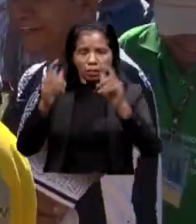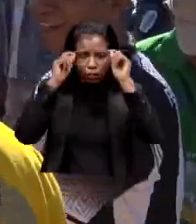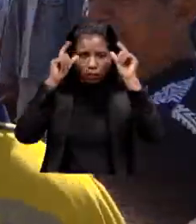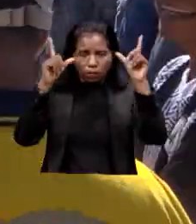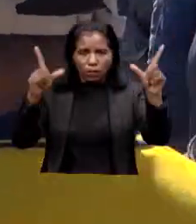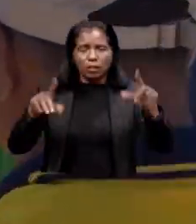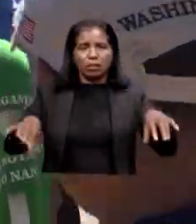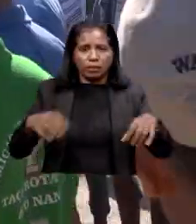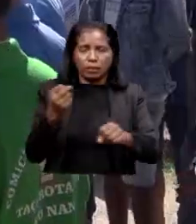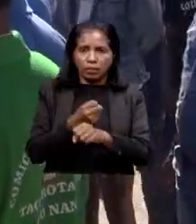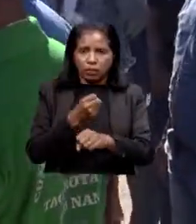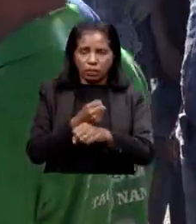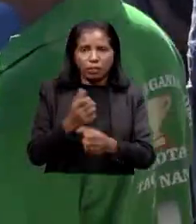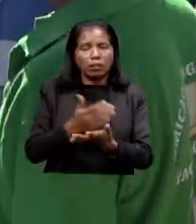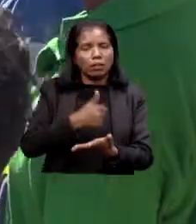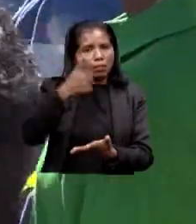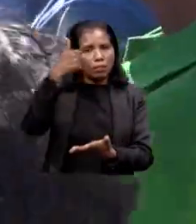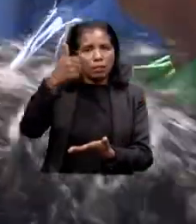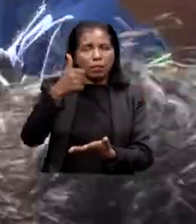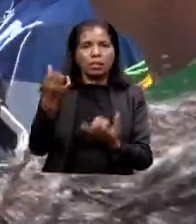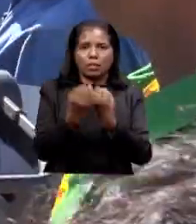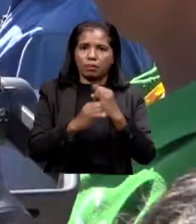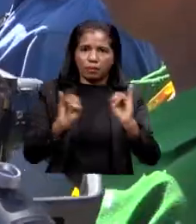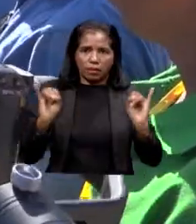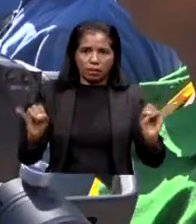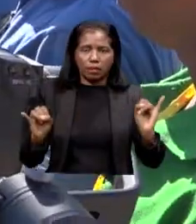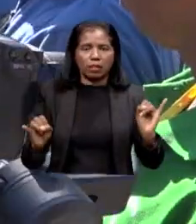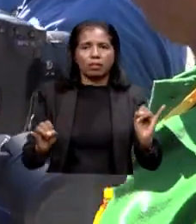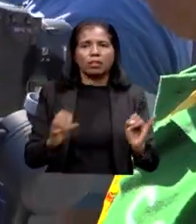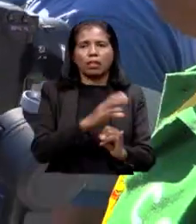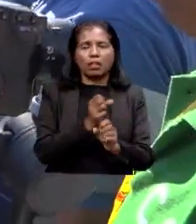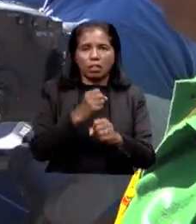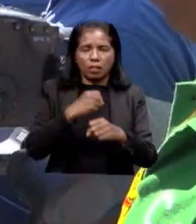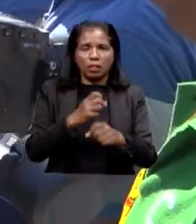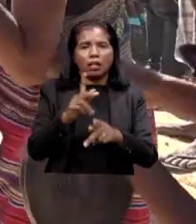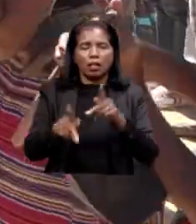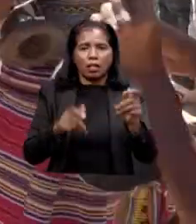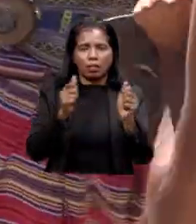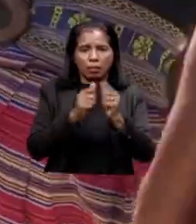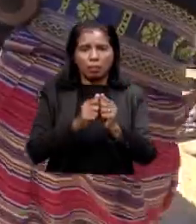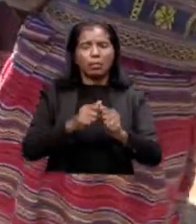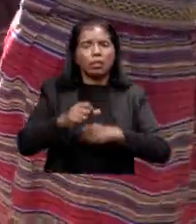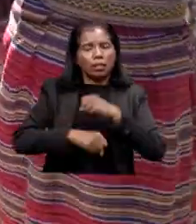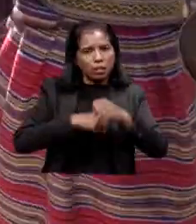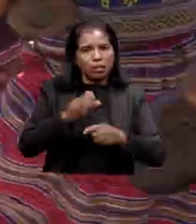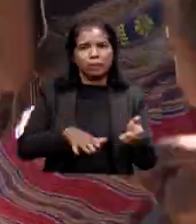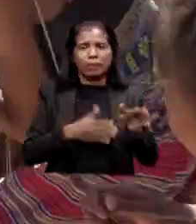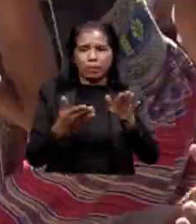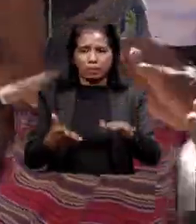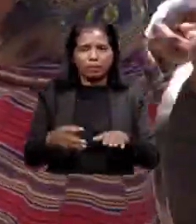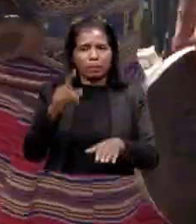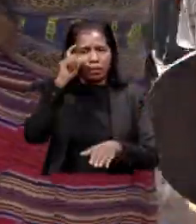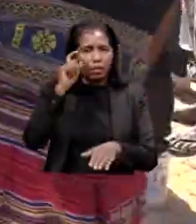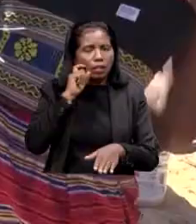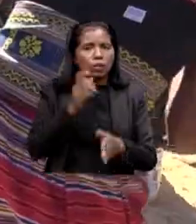noterus ho di manan higas vitoria independencia nebe konstrui ho ema rihung nia terus nomate. Sanan mos